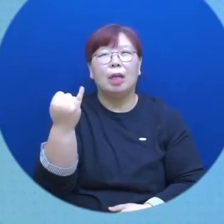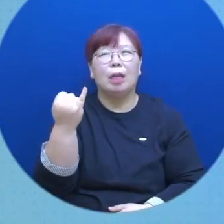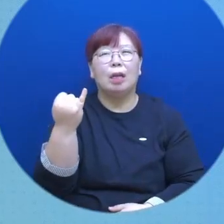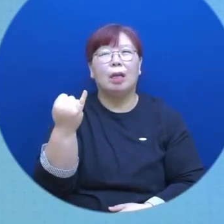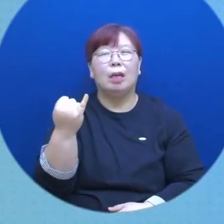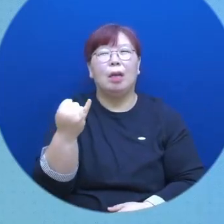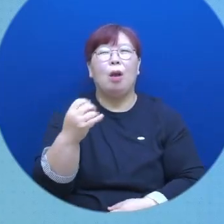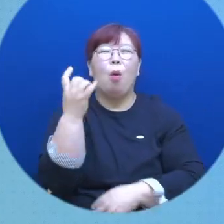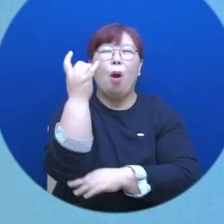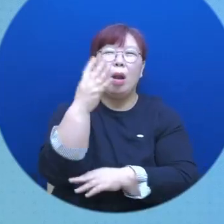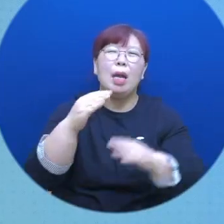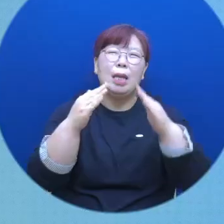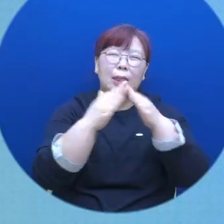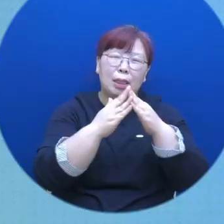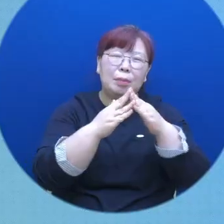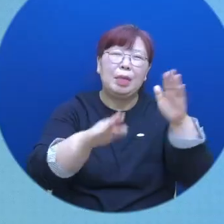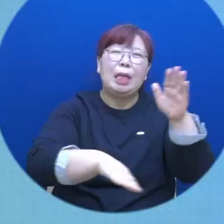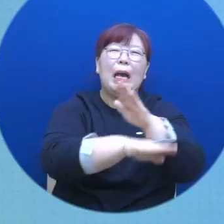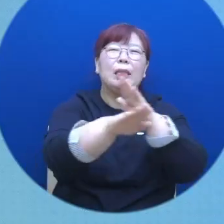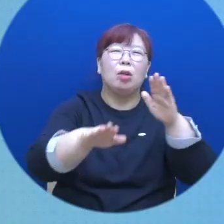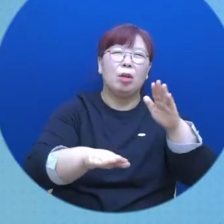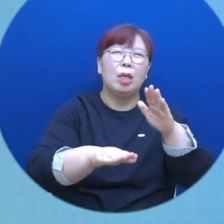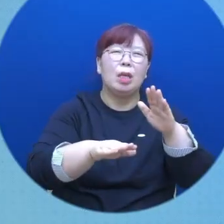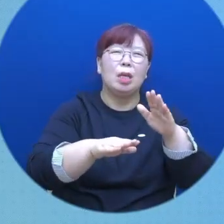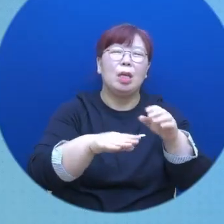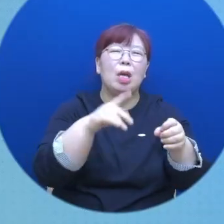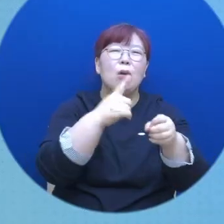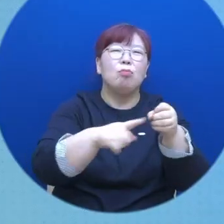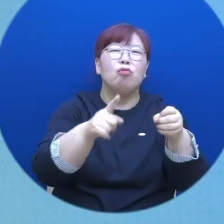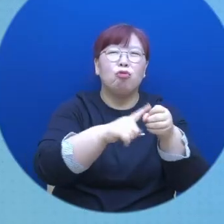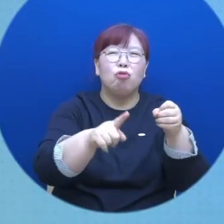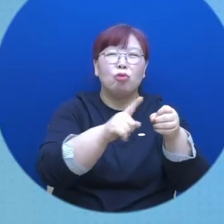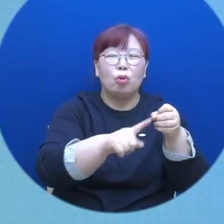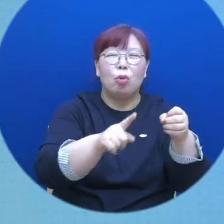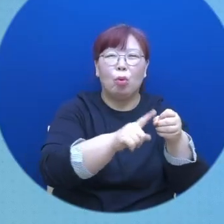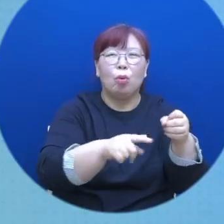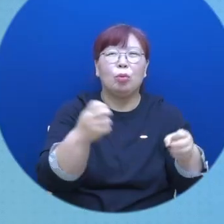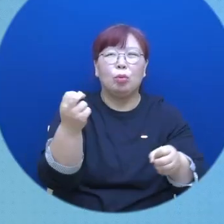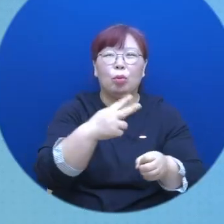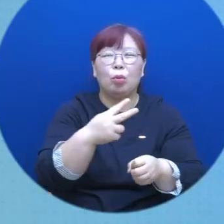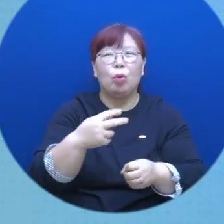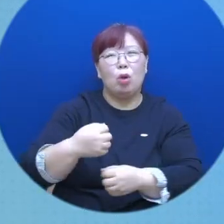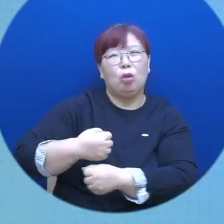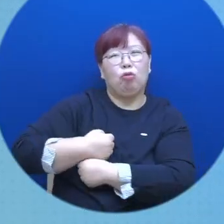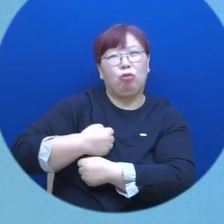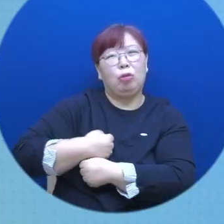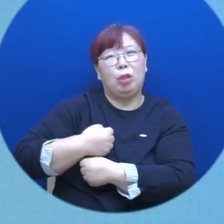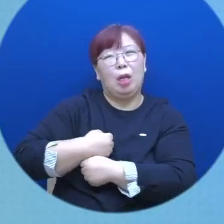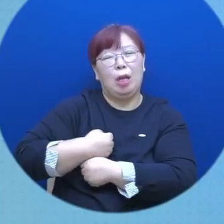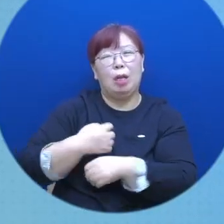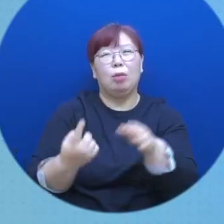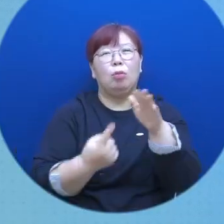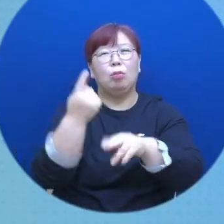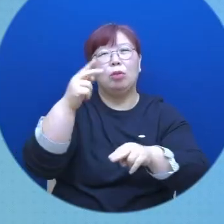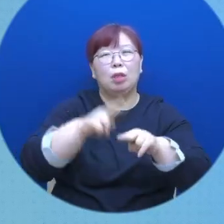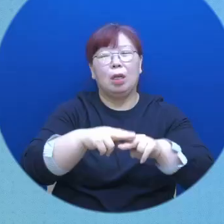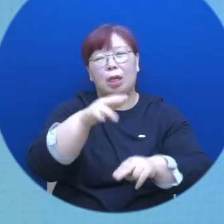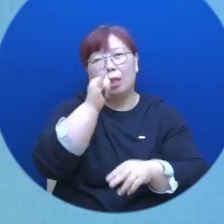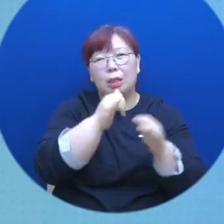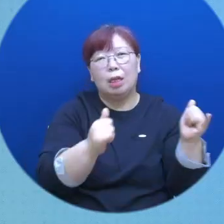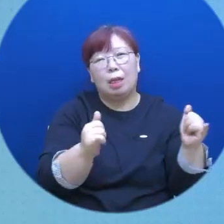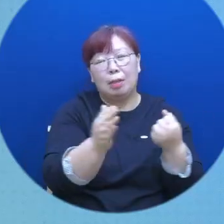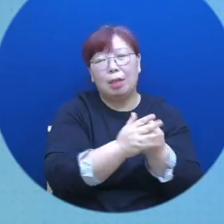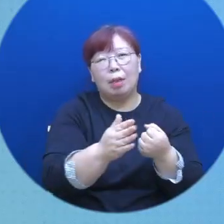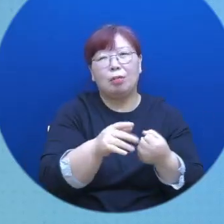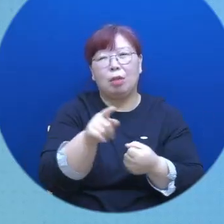불교 가정이었던 그 가정. 아버지가 대병 출신인데 딸을 집에서 쫓아내버렸어요.